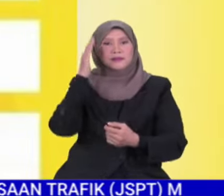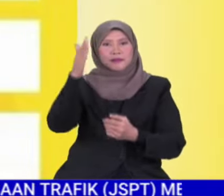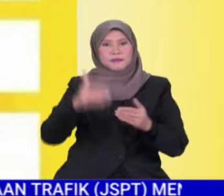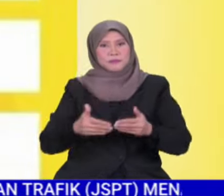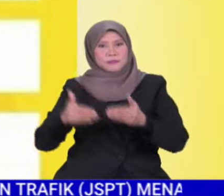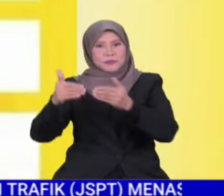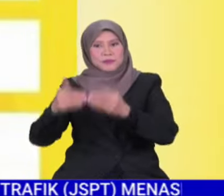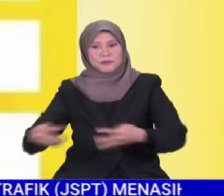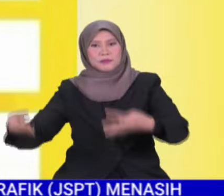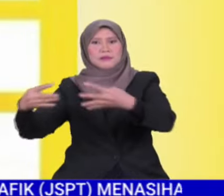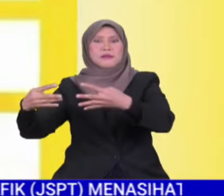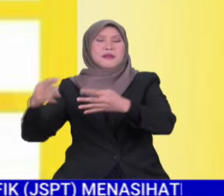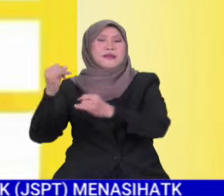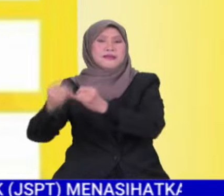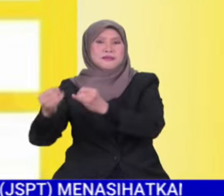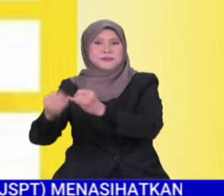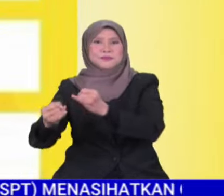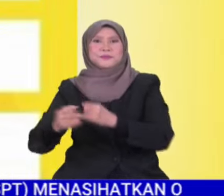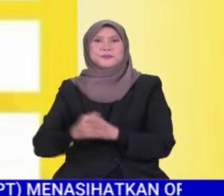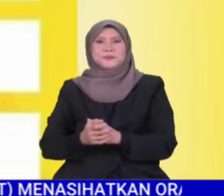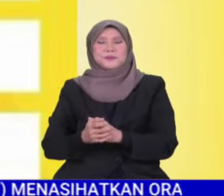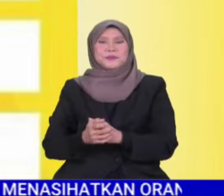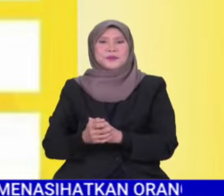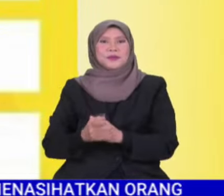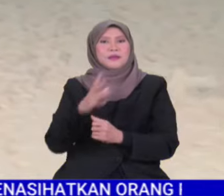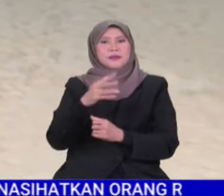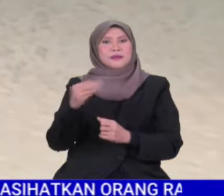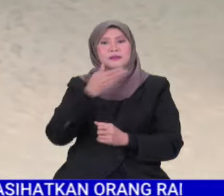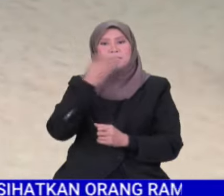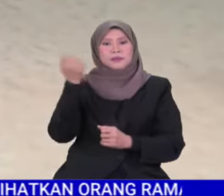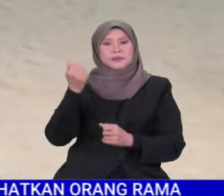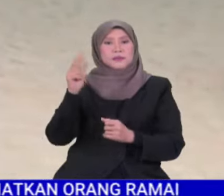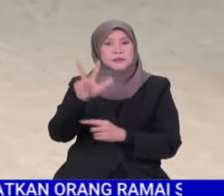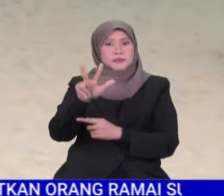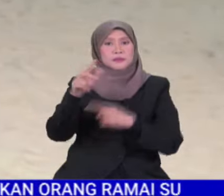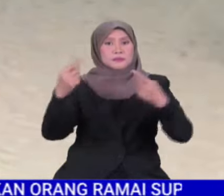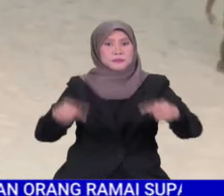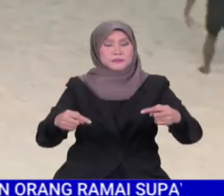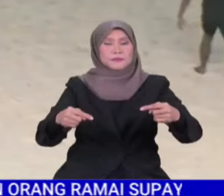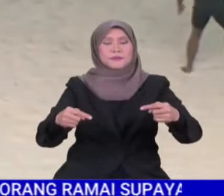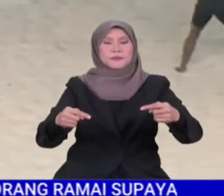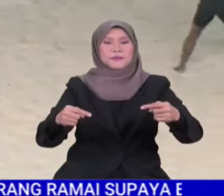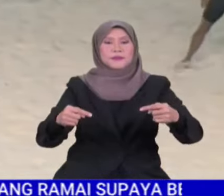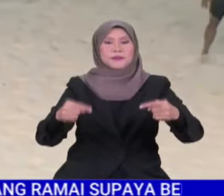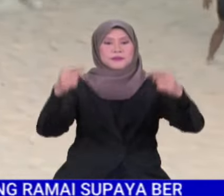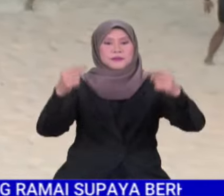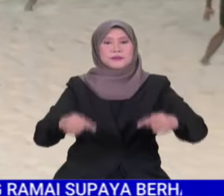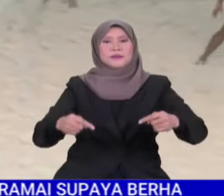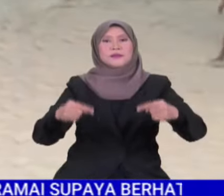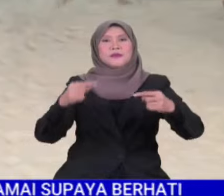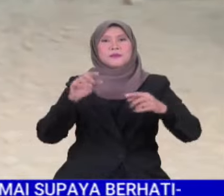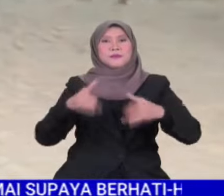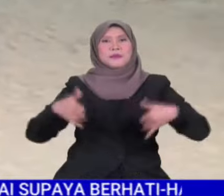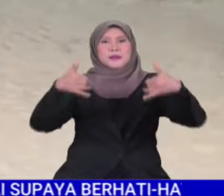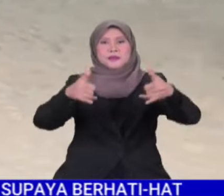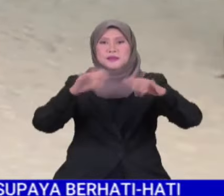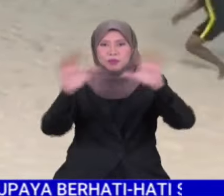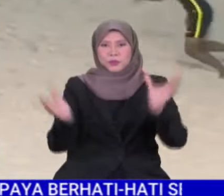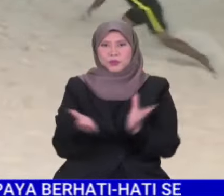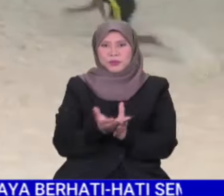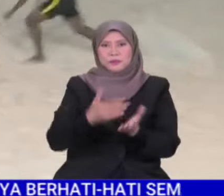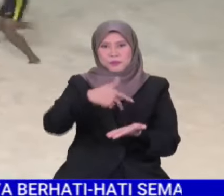mara ke peringkat suku akhir. Tiga pasukan terbaik kejohanan seterusnya akan menempah tiket bertanding di kejohanan Piala Dunia Bola